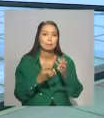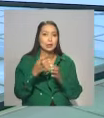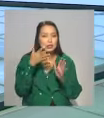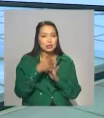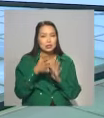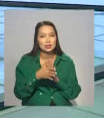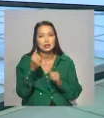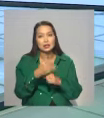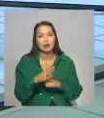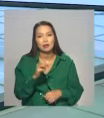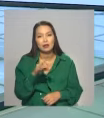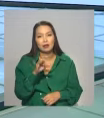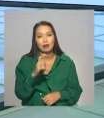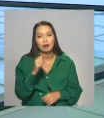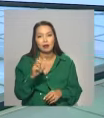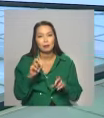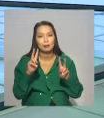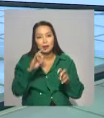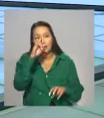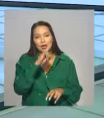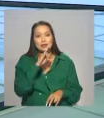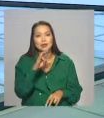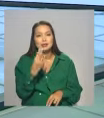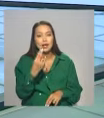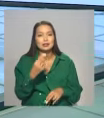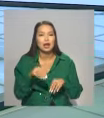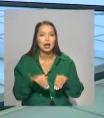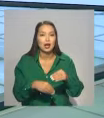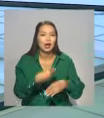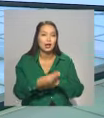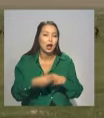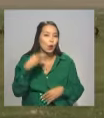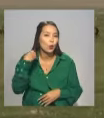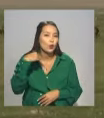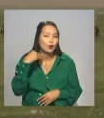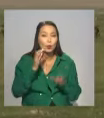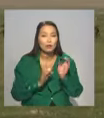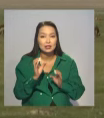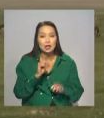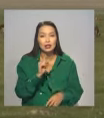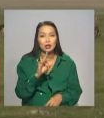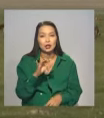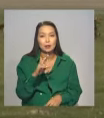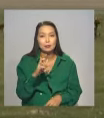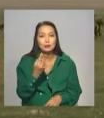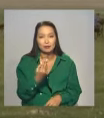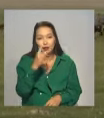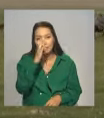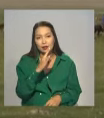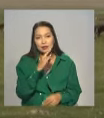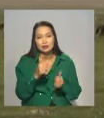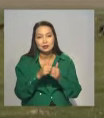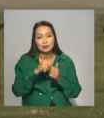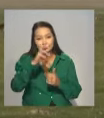Water Hub при Казахском национальном аграрном университете Анатолий Рябцев. Казахстан в водном вопросе зависим от соседних